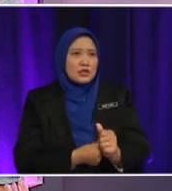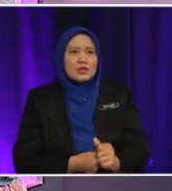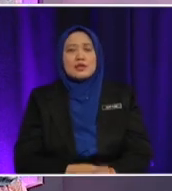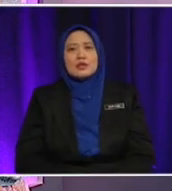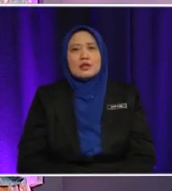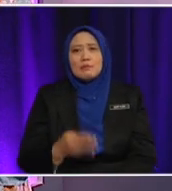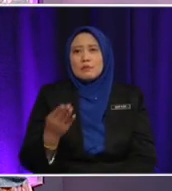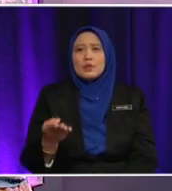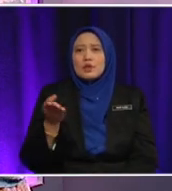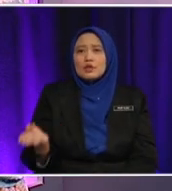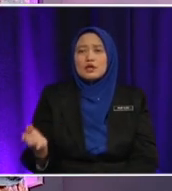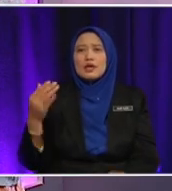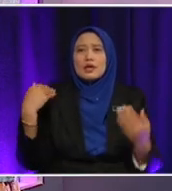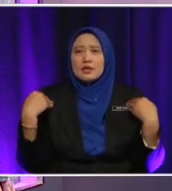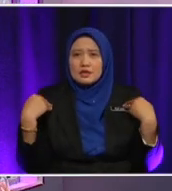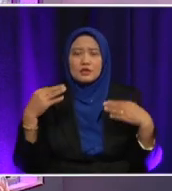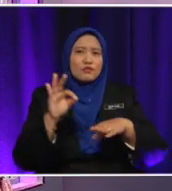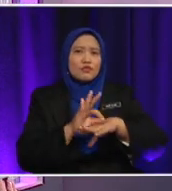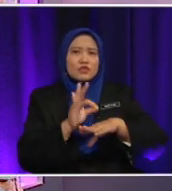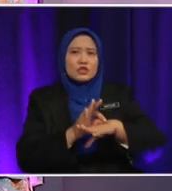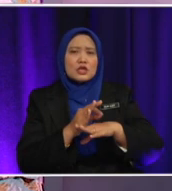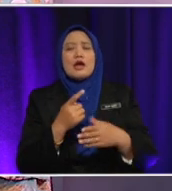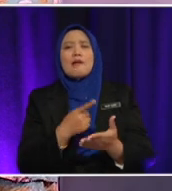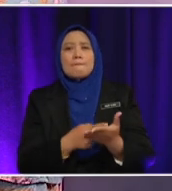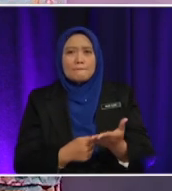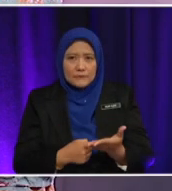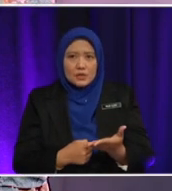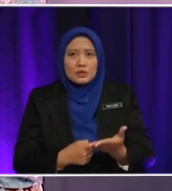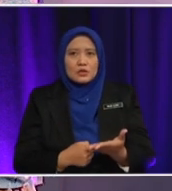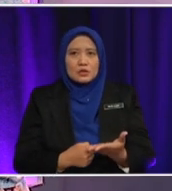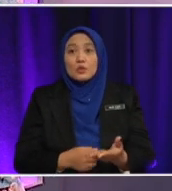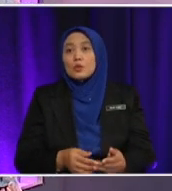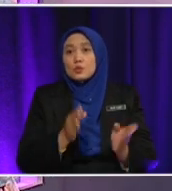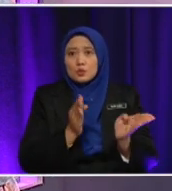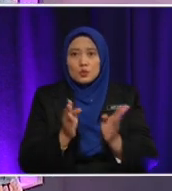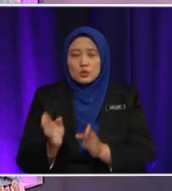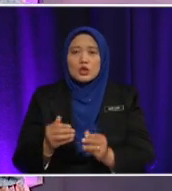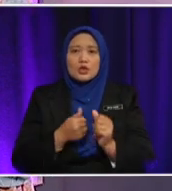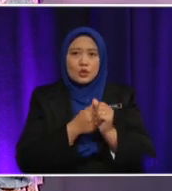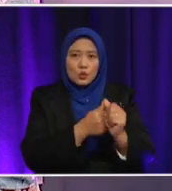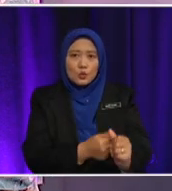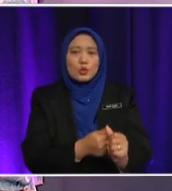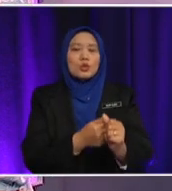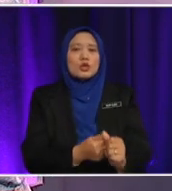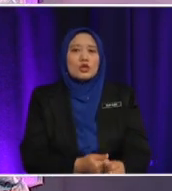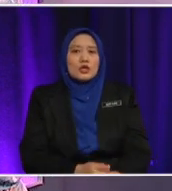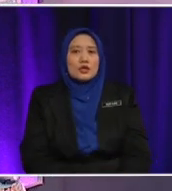tak susah pun kita cuma susun balik saja itu urutan semula Oke